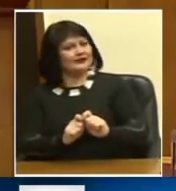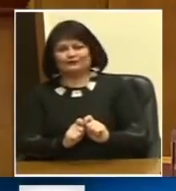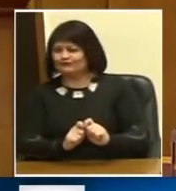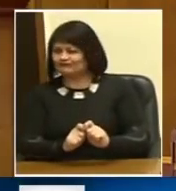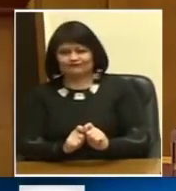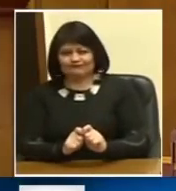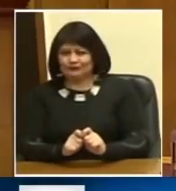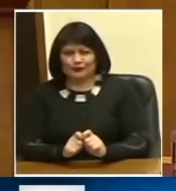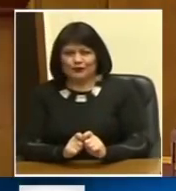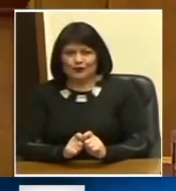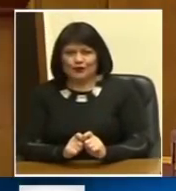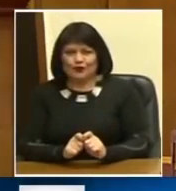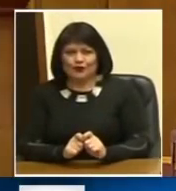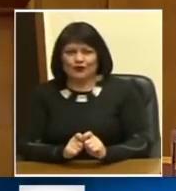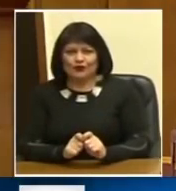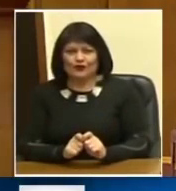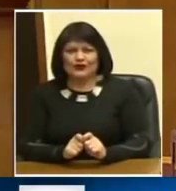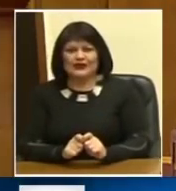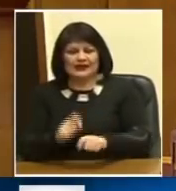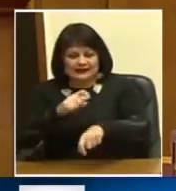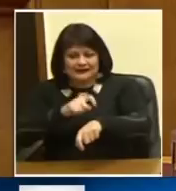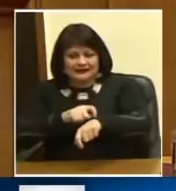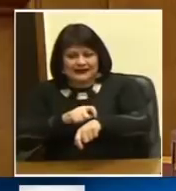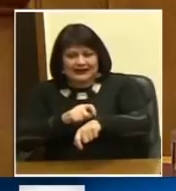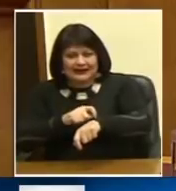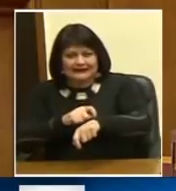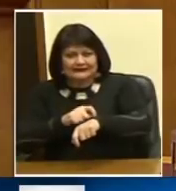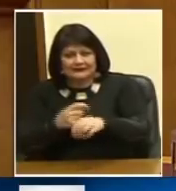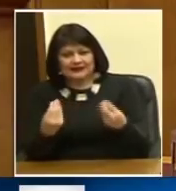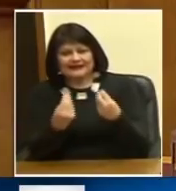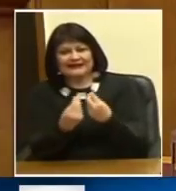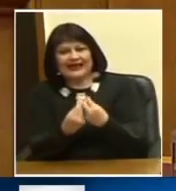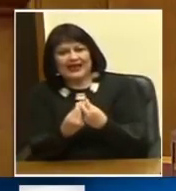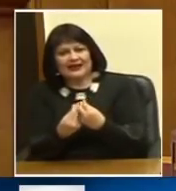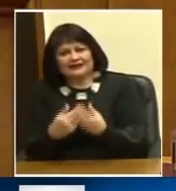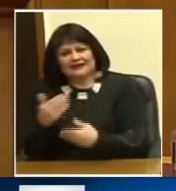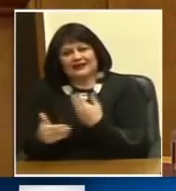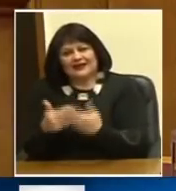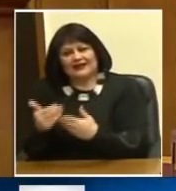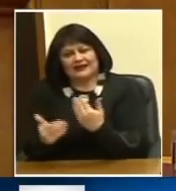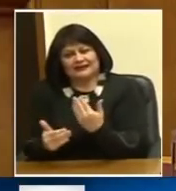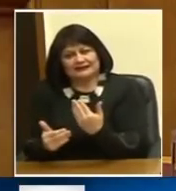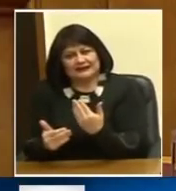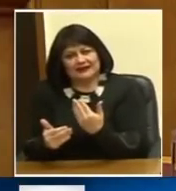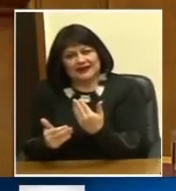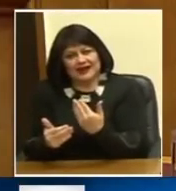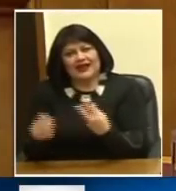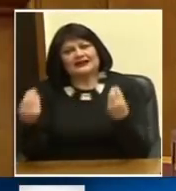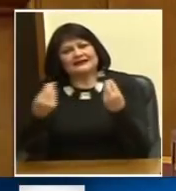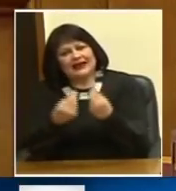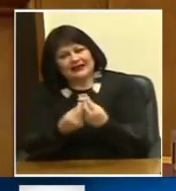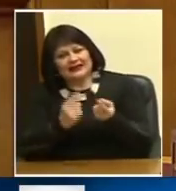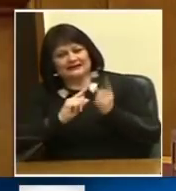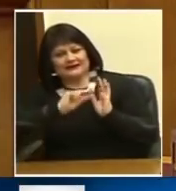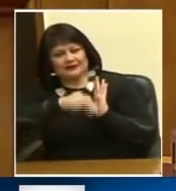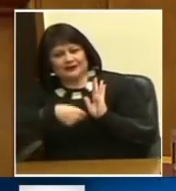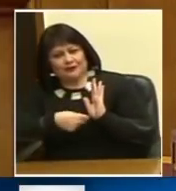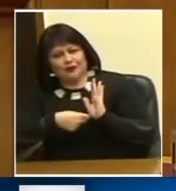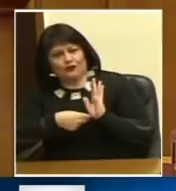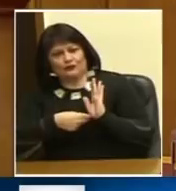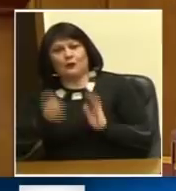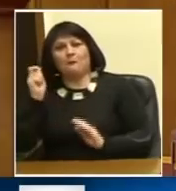ένα όριμο αποτέλεσμα μιας κοινωνικής διαδικασίας που αναπτύχθηκε τον καιρό του μνημονίων, όταν το